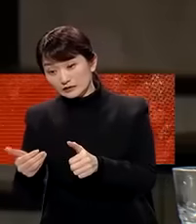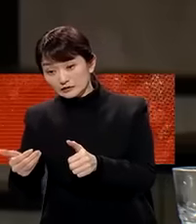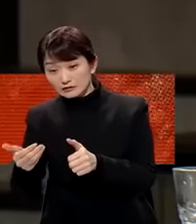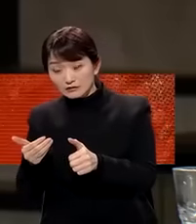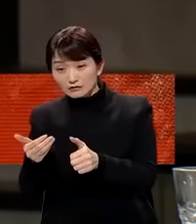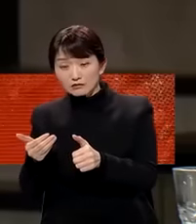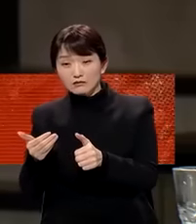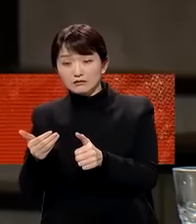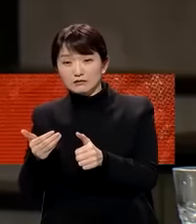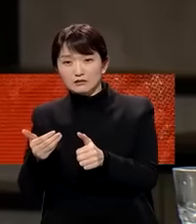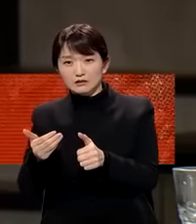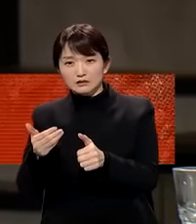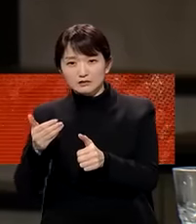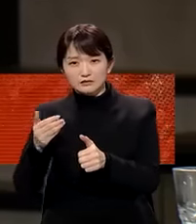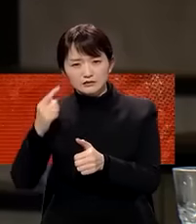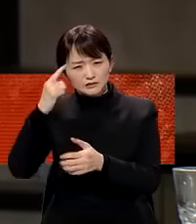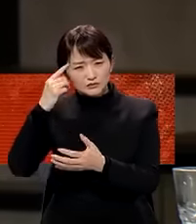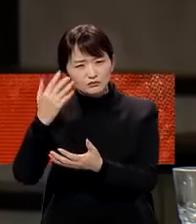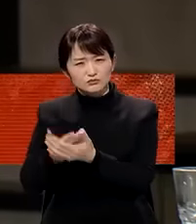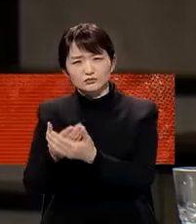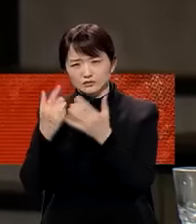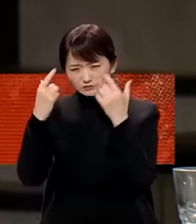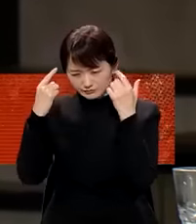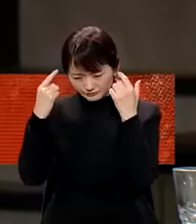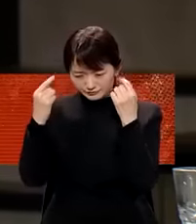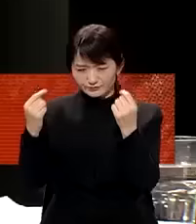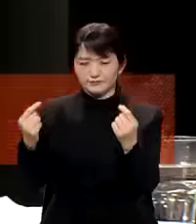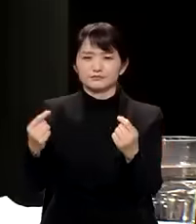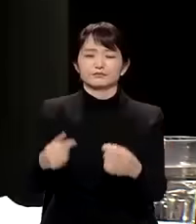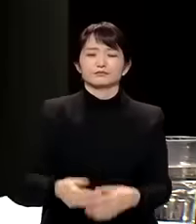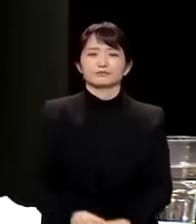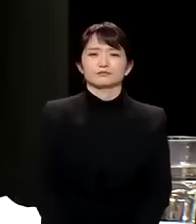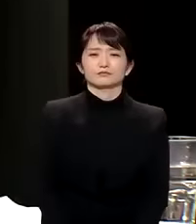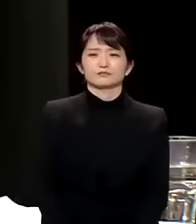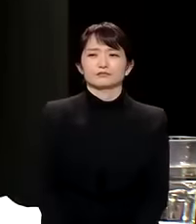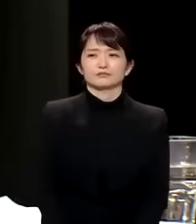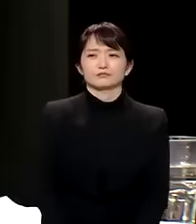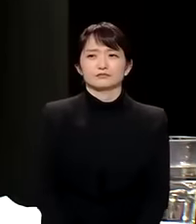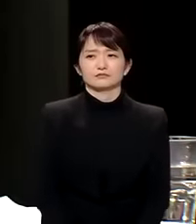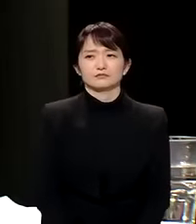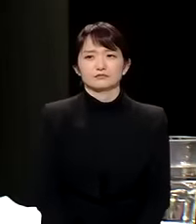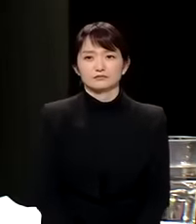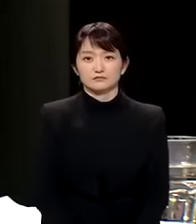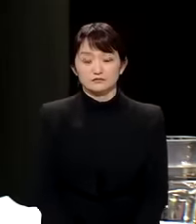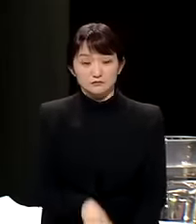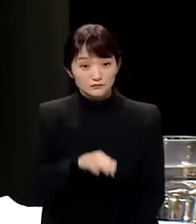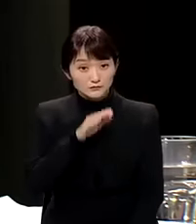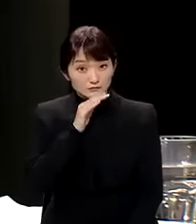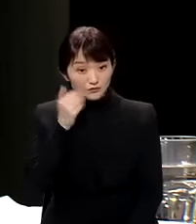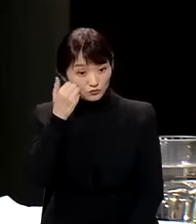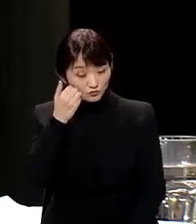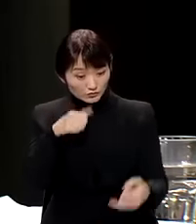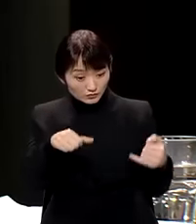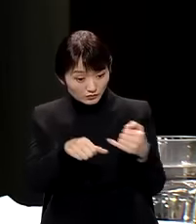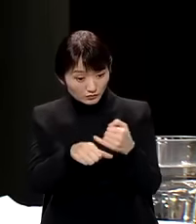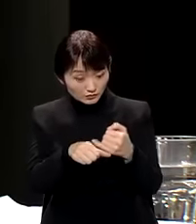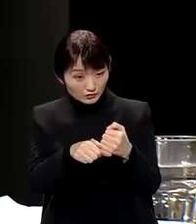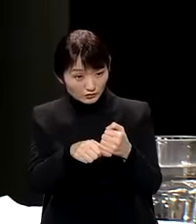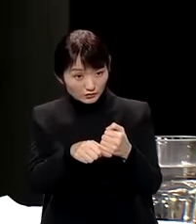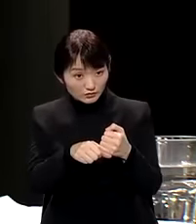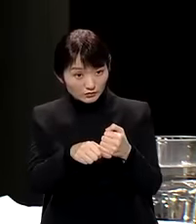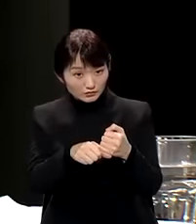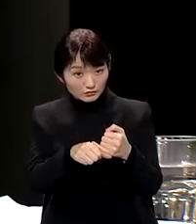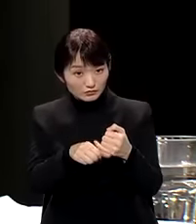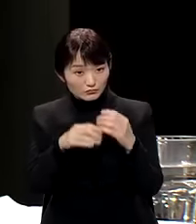벗어나기 어려울 것 같은 그런 안타까운 사건입니다 예 진짜 딱 누군가를 사귀는데 말이죠 주말에 연락이 안 돼